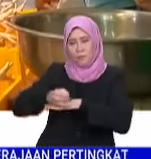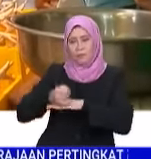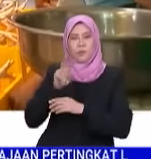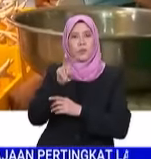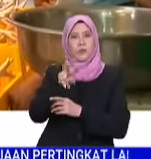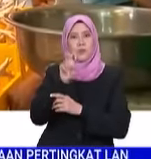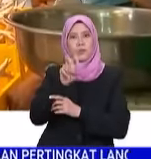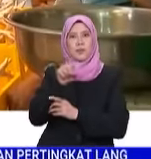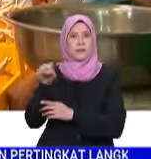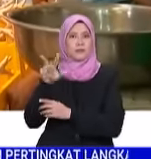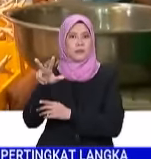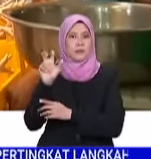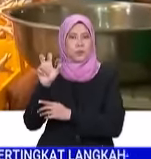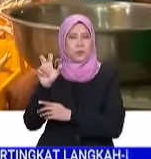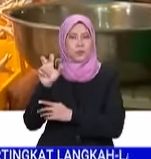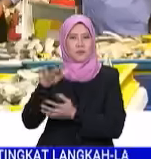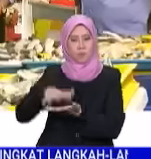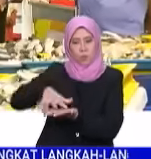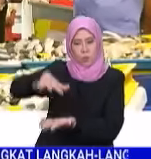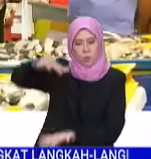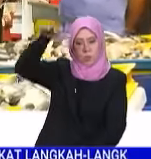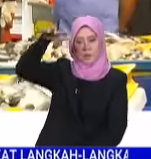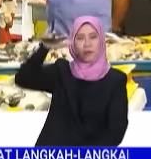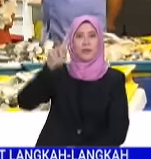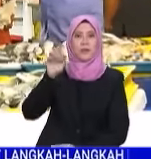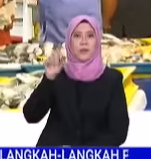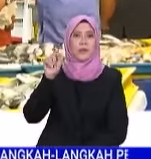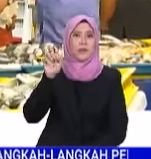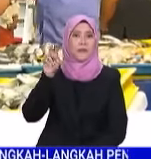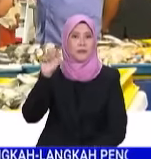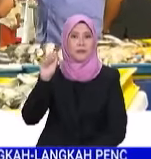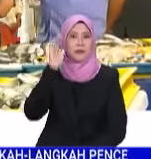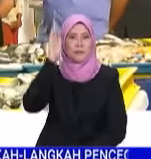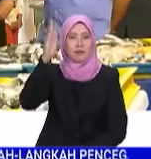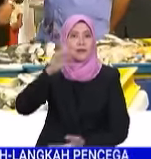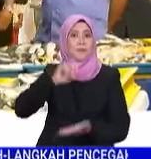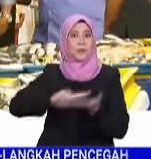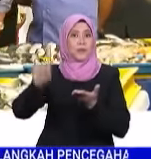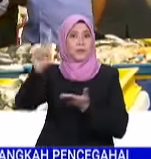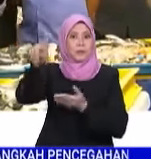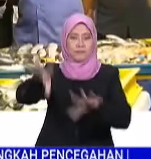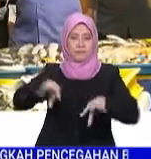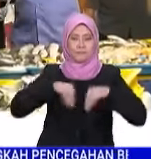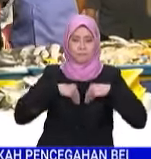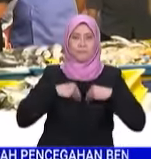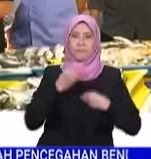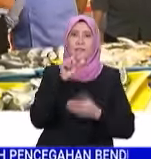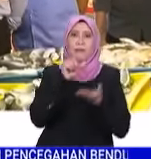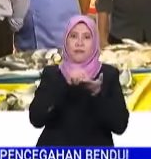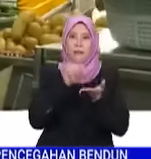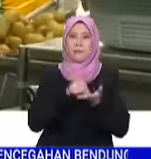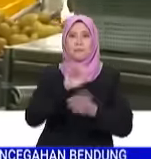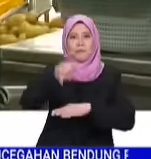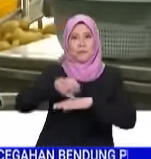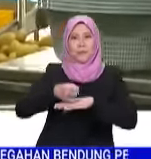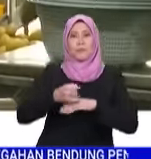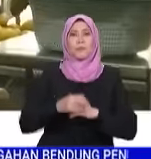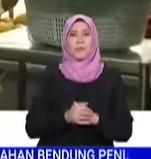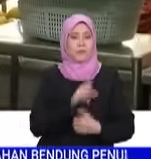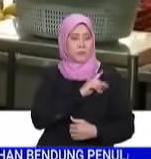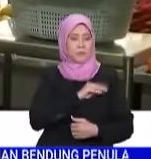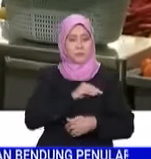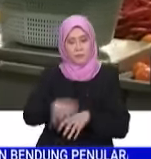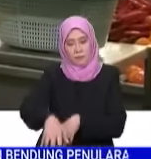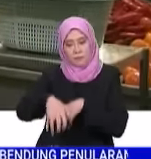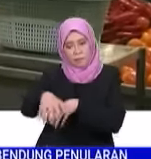200 hingga 300 kontener dan dijangka diterima pada minggu hadapan Perdana Menteri turut memaklumkan Kementerian Pertanian dan